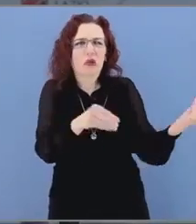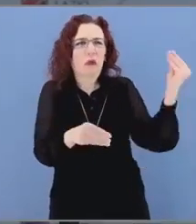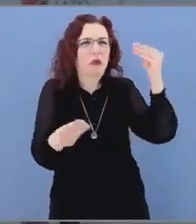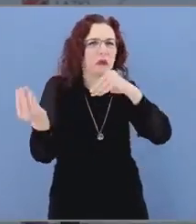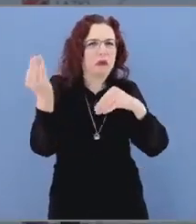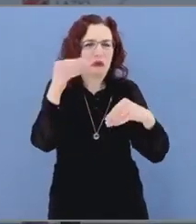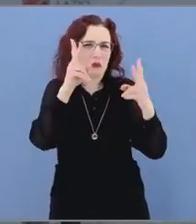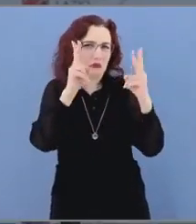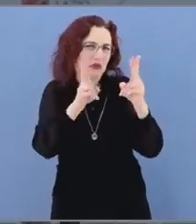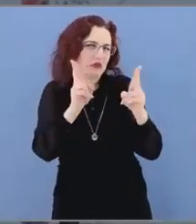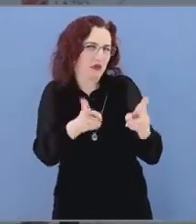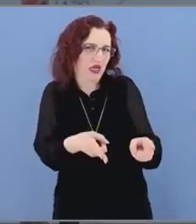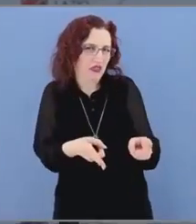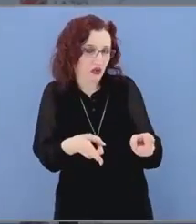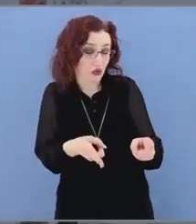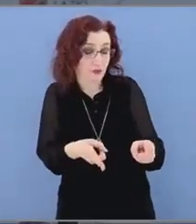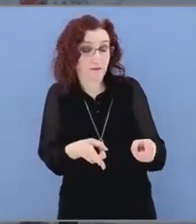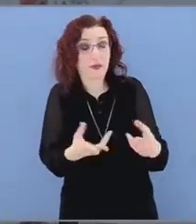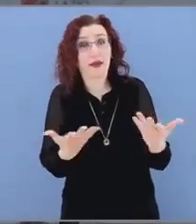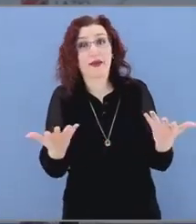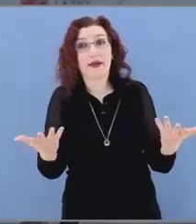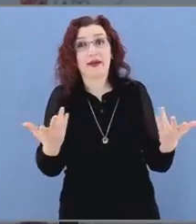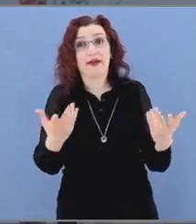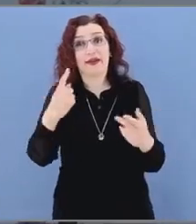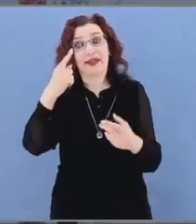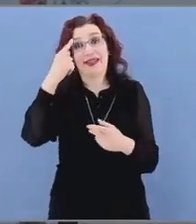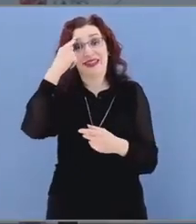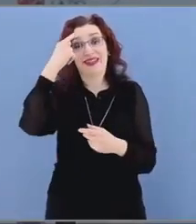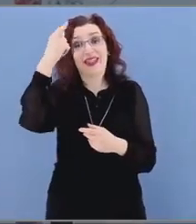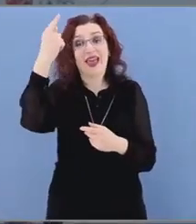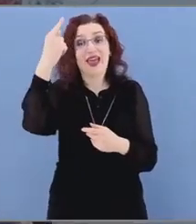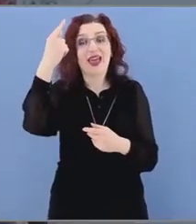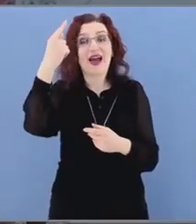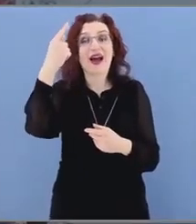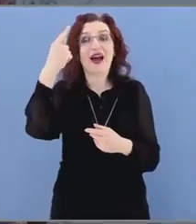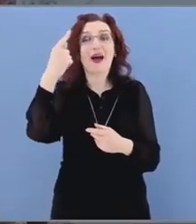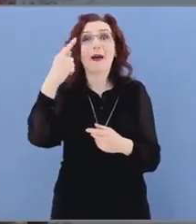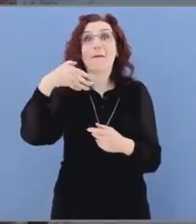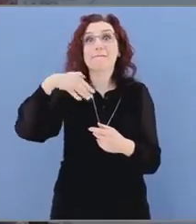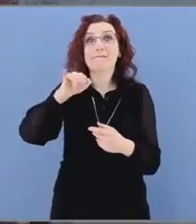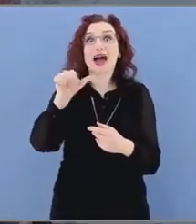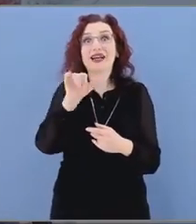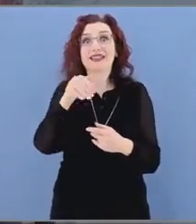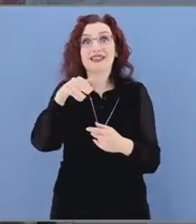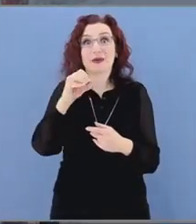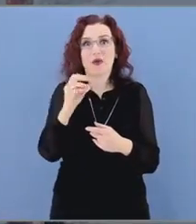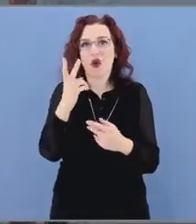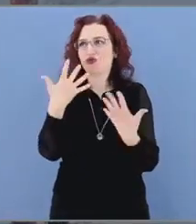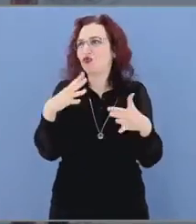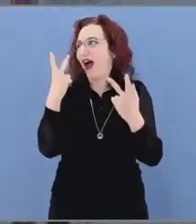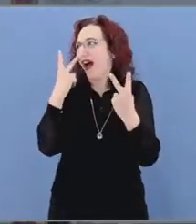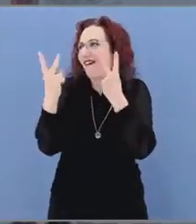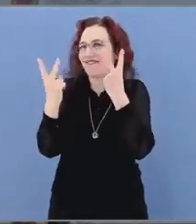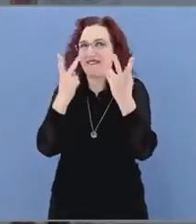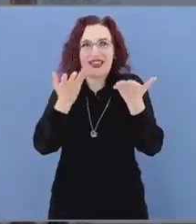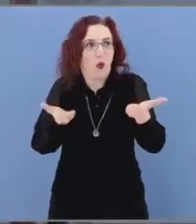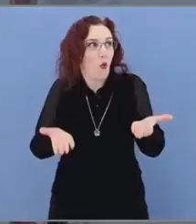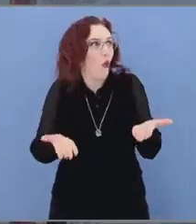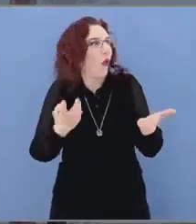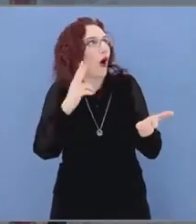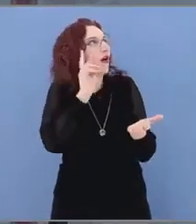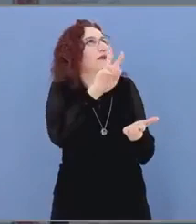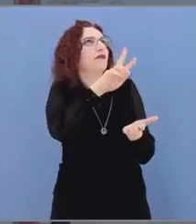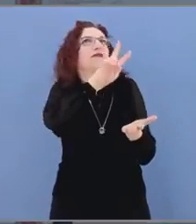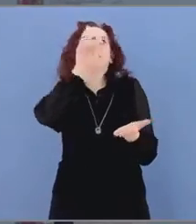L'idea di Massimo di creare già quello che vedete qui dentro è qualcosa che va oltre, che